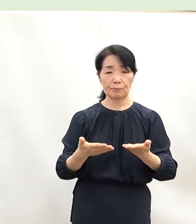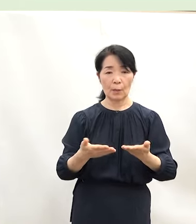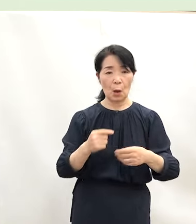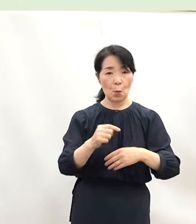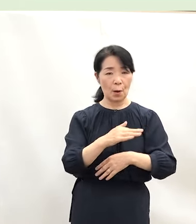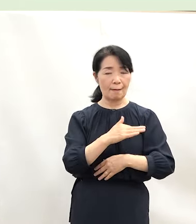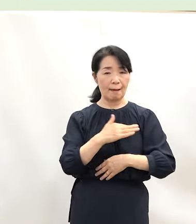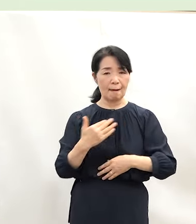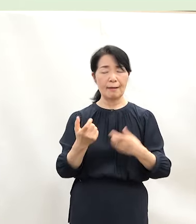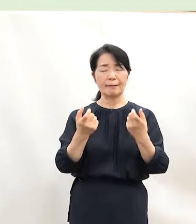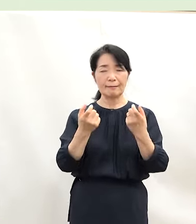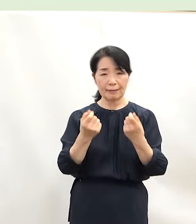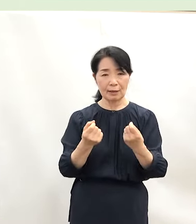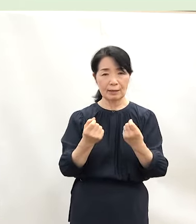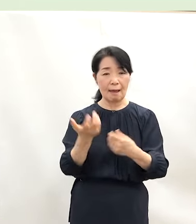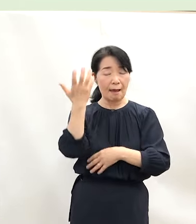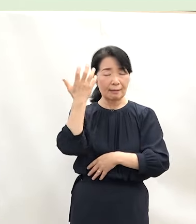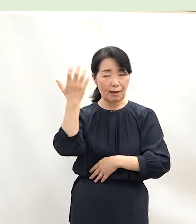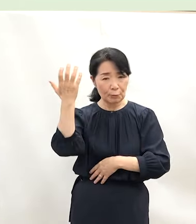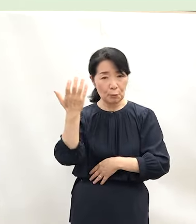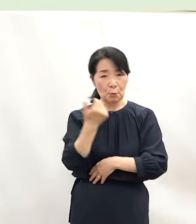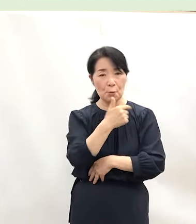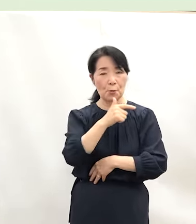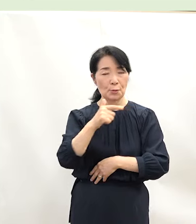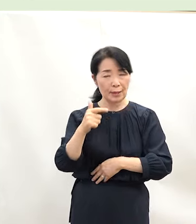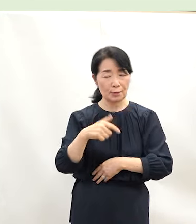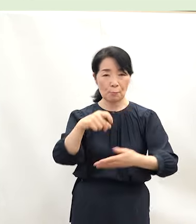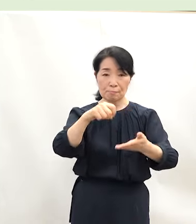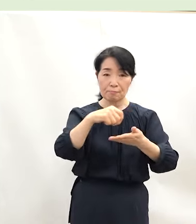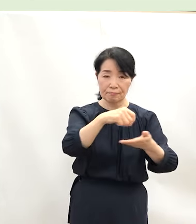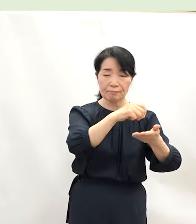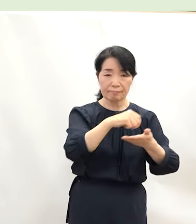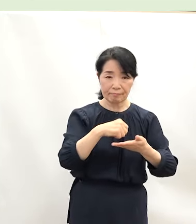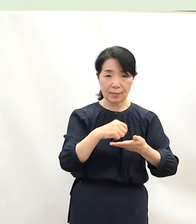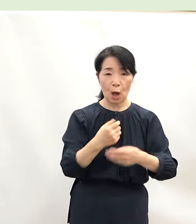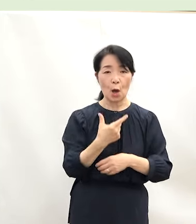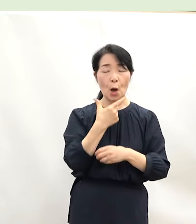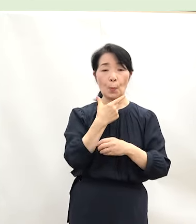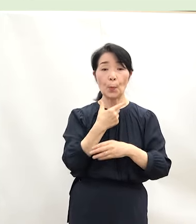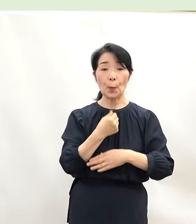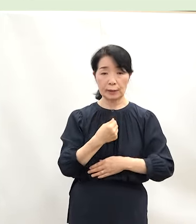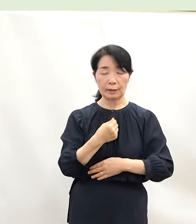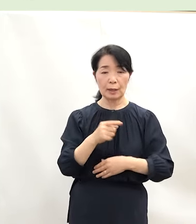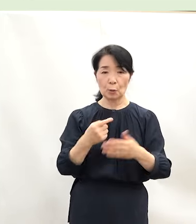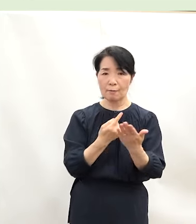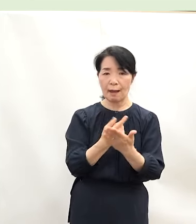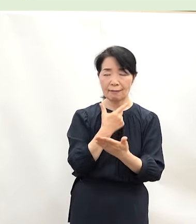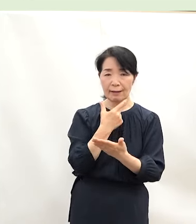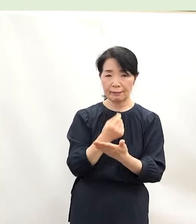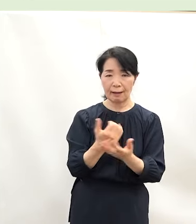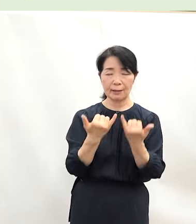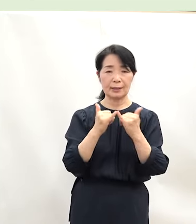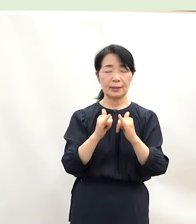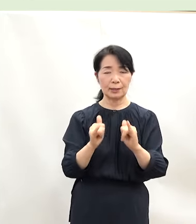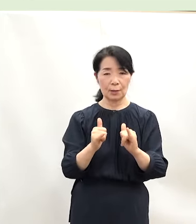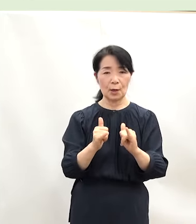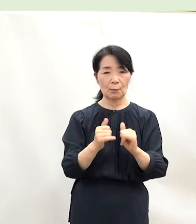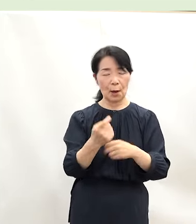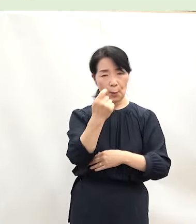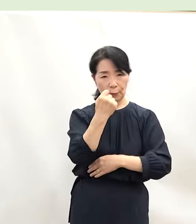感想等をお知らせいただけると助かりますので、ご希望の方は、お知らせいただきたいというふうに思います